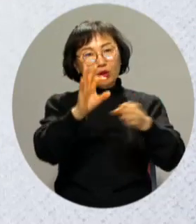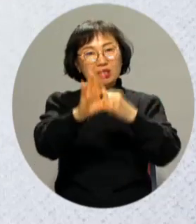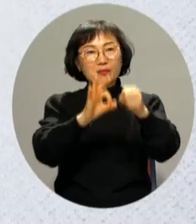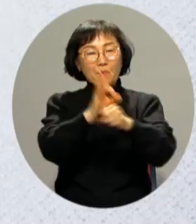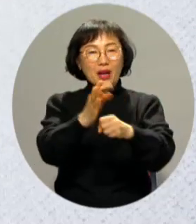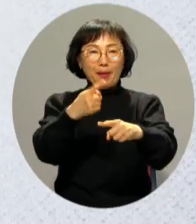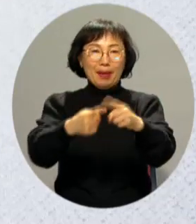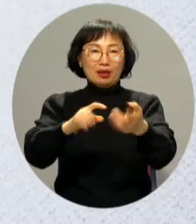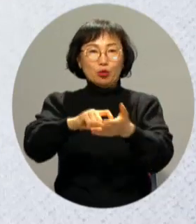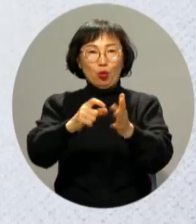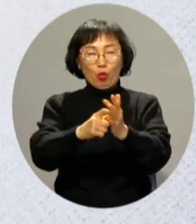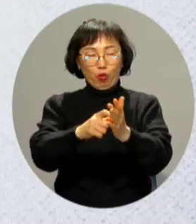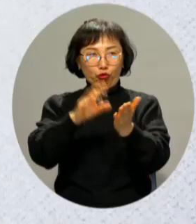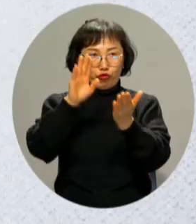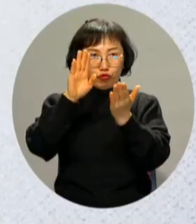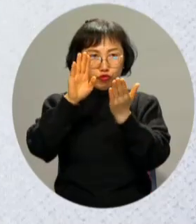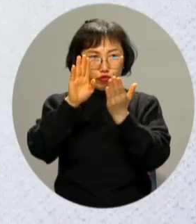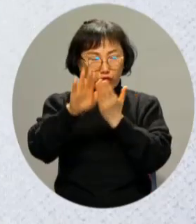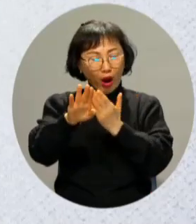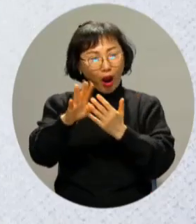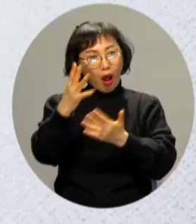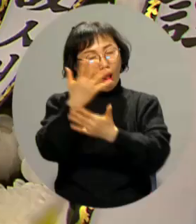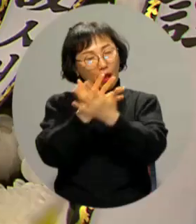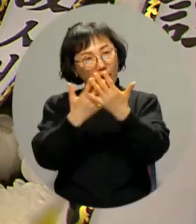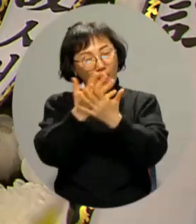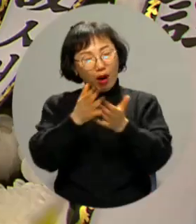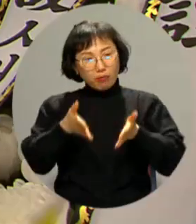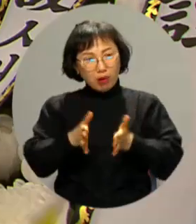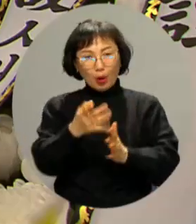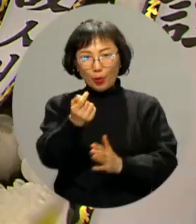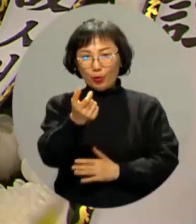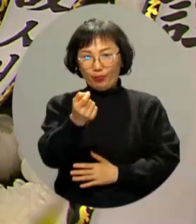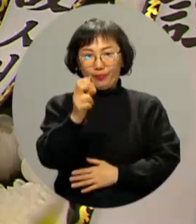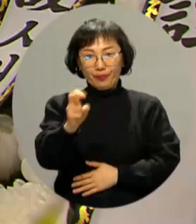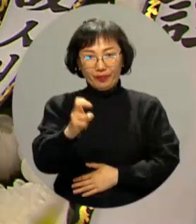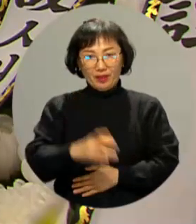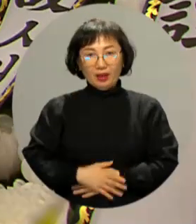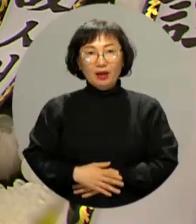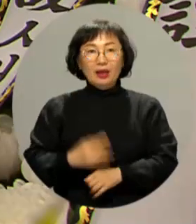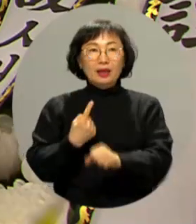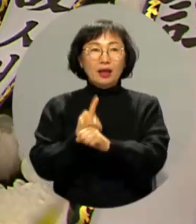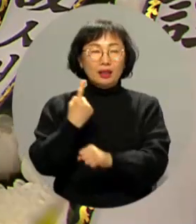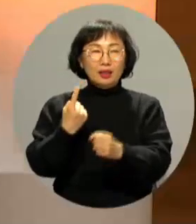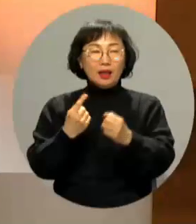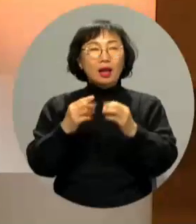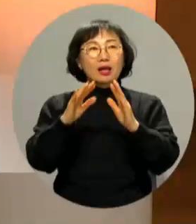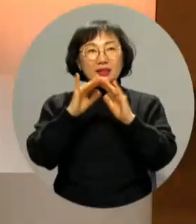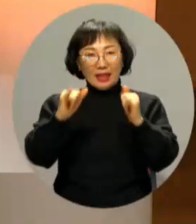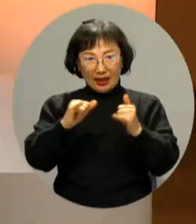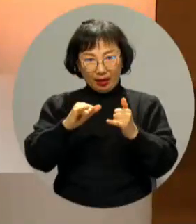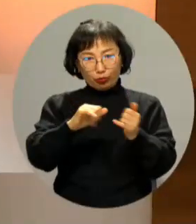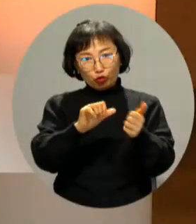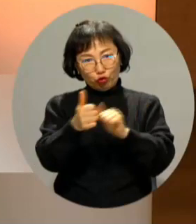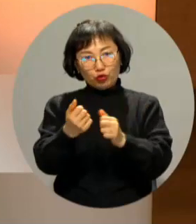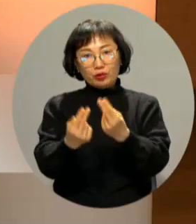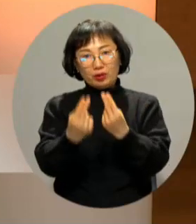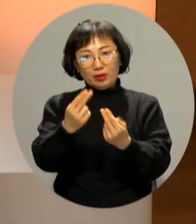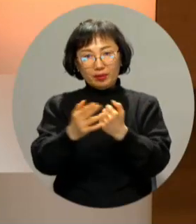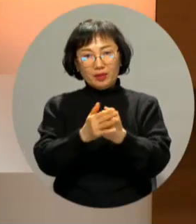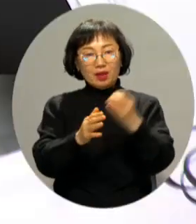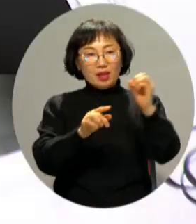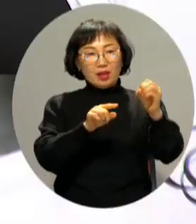반토막나 앞으로의 전망경씨 불투명합니다 반면 지난해 인구 1000명당 사망자 수는 전년대비